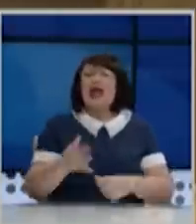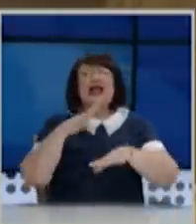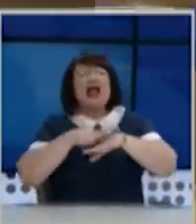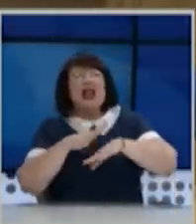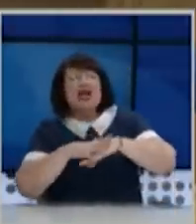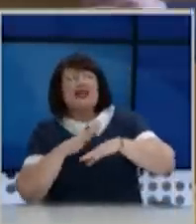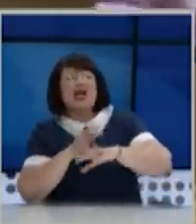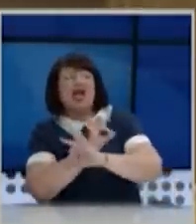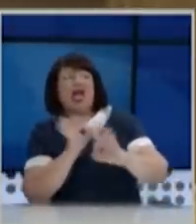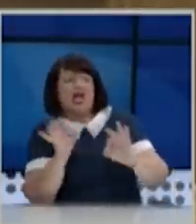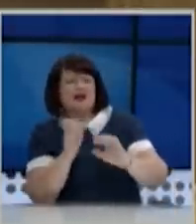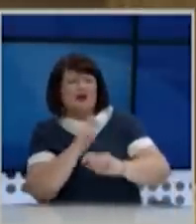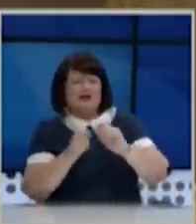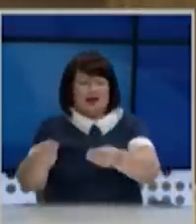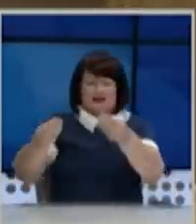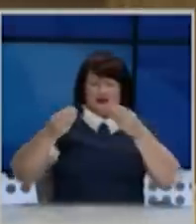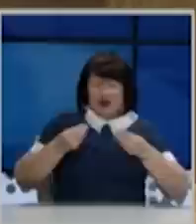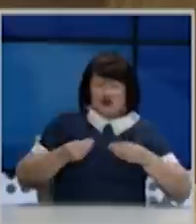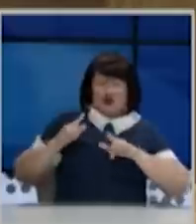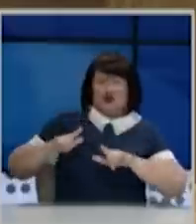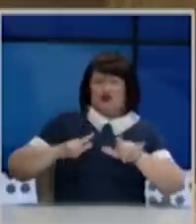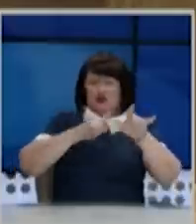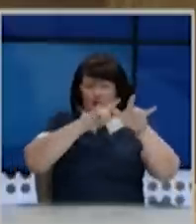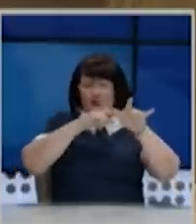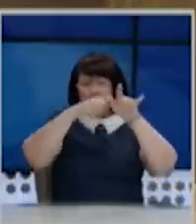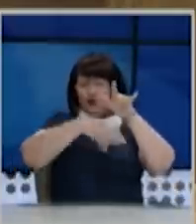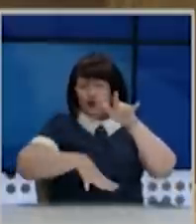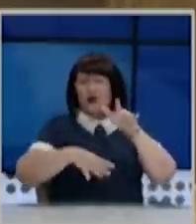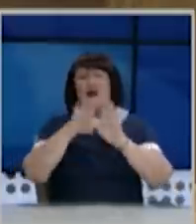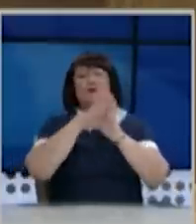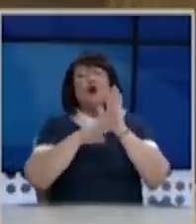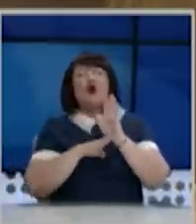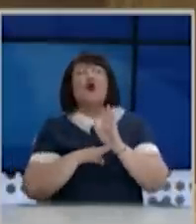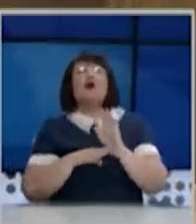έτοιμος να παράγει για μας, ότι θα υλοποιηθεί το πρόγραμμα